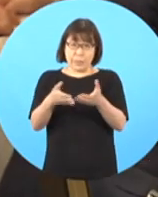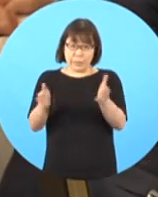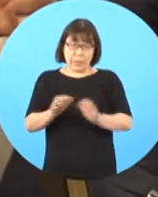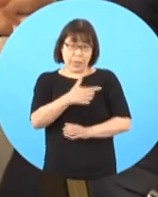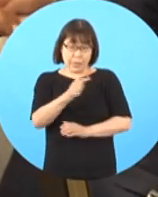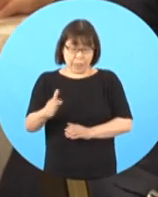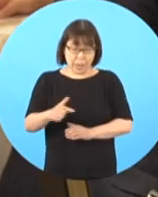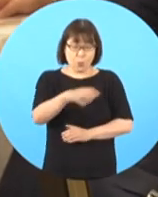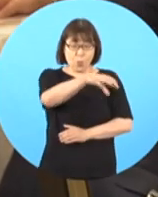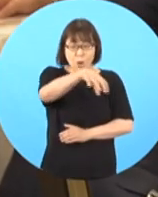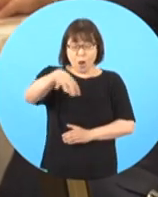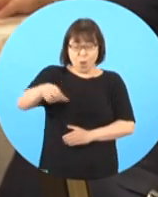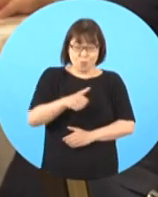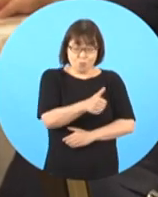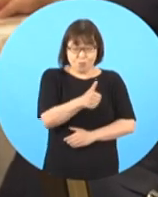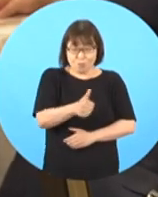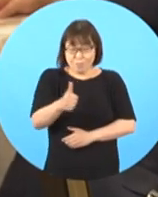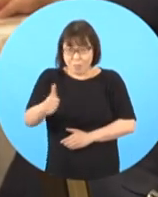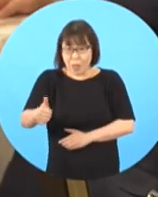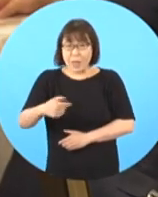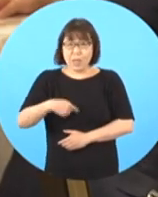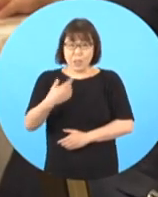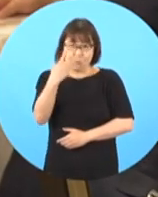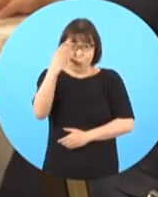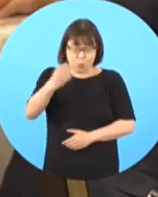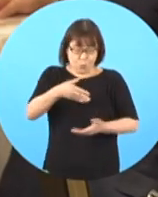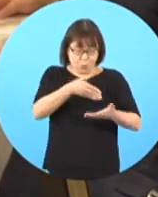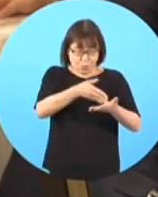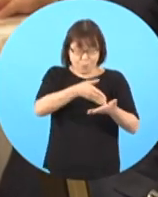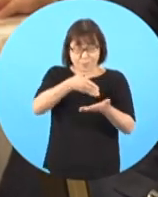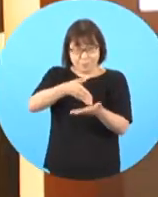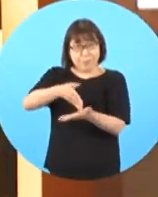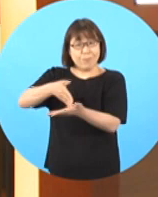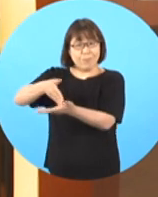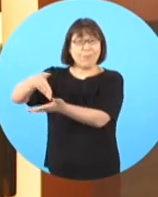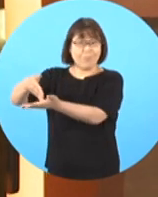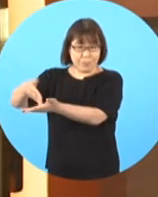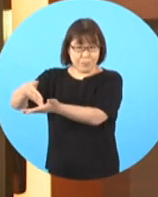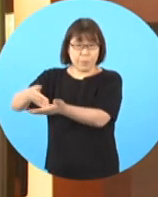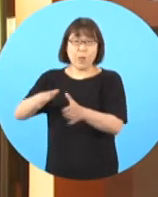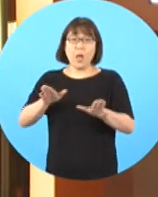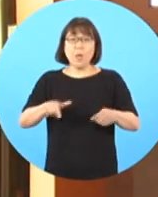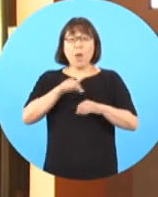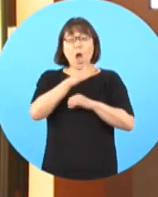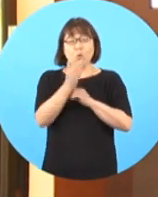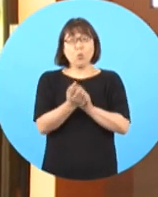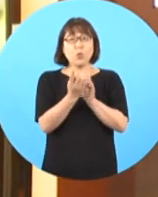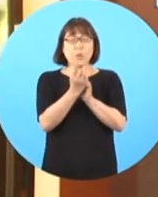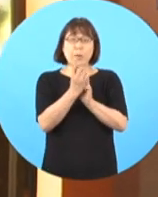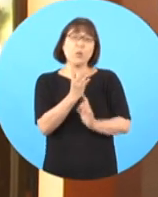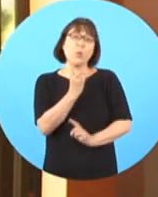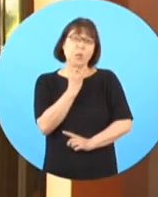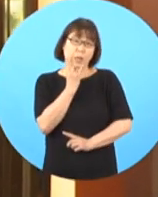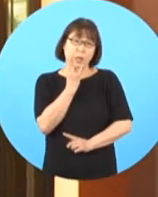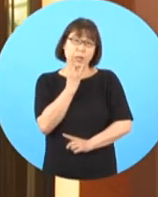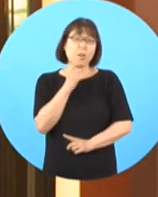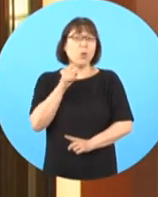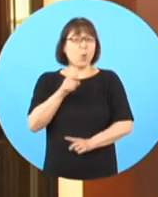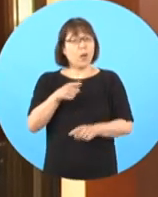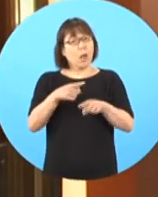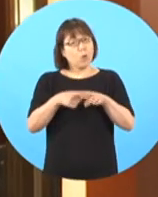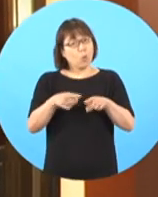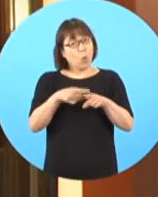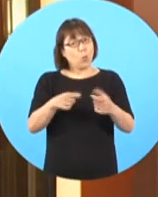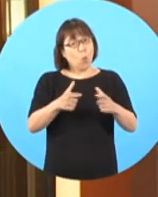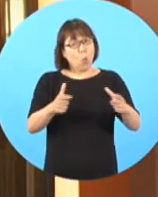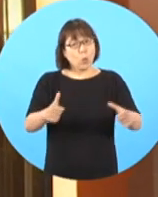を回り、各地の魅力を売り込みます。 今徳島に対しての期待というものが少しず